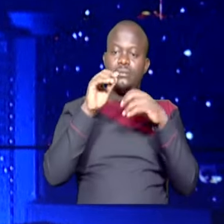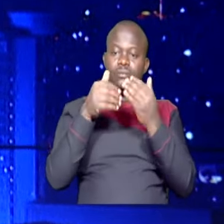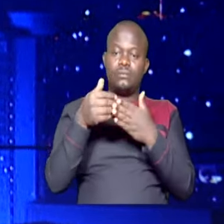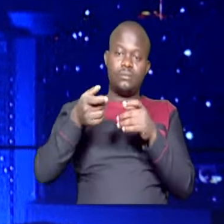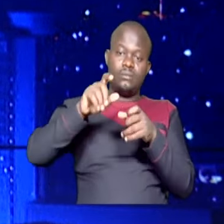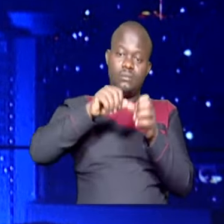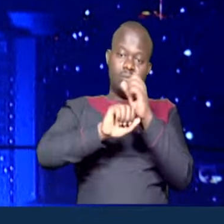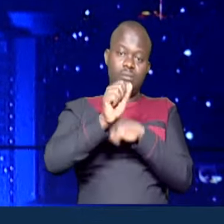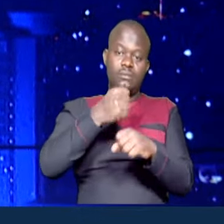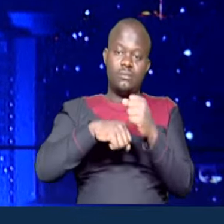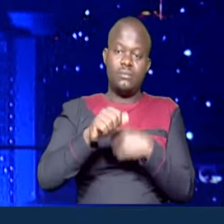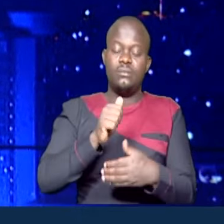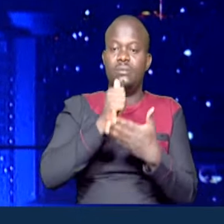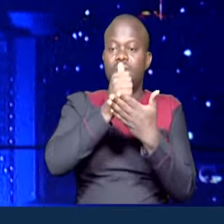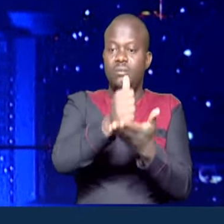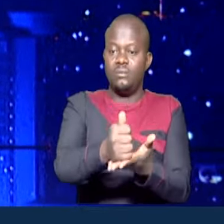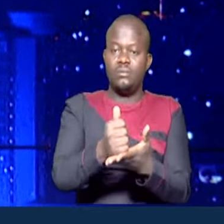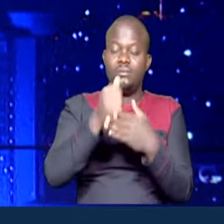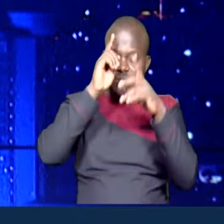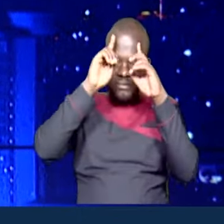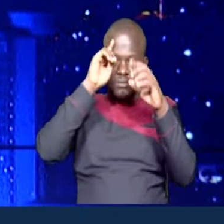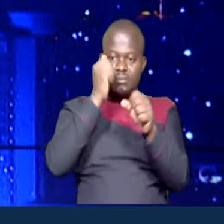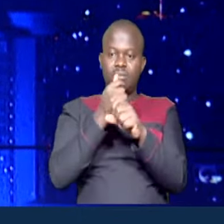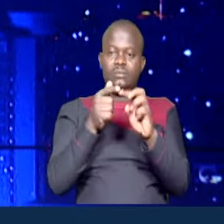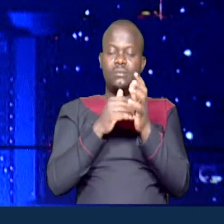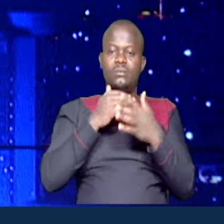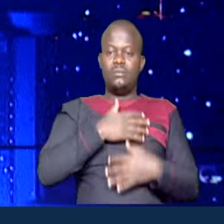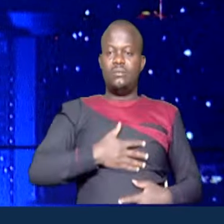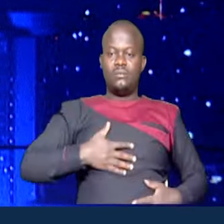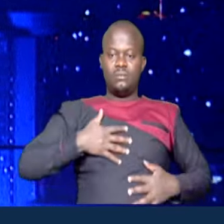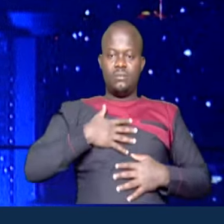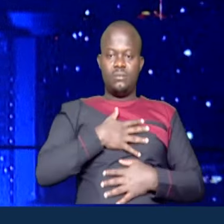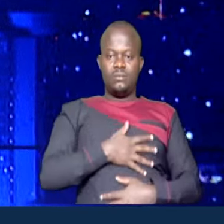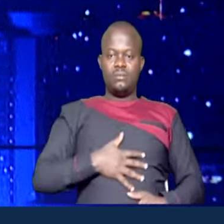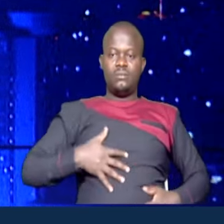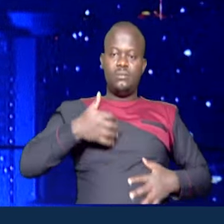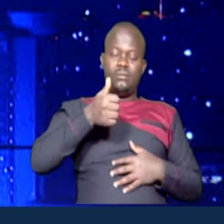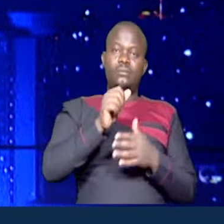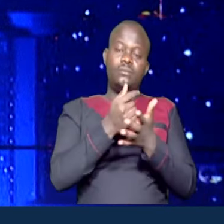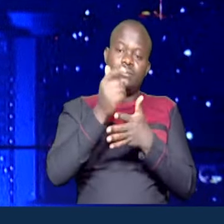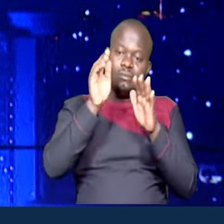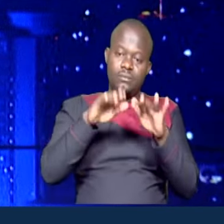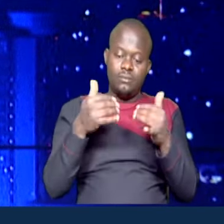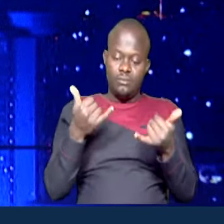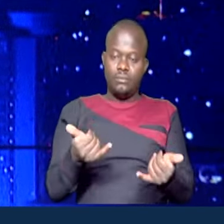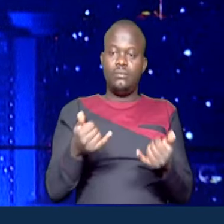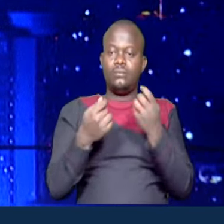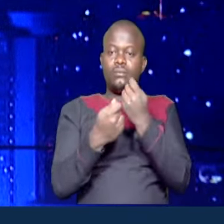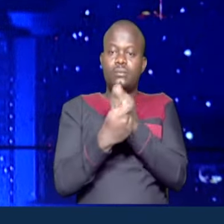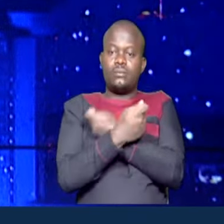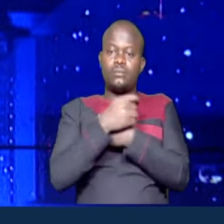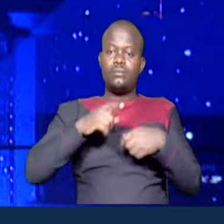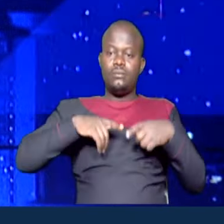ukwiyongera kw'ibikorwa bibafasha guhanga imirimo no kwidagadura ari byo byatumye bareka ubwo burembetsi ubakaba barahinduye